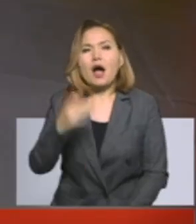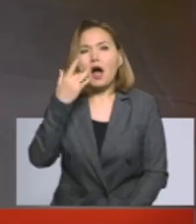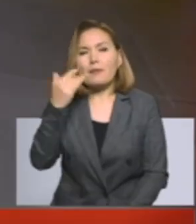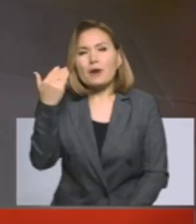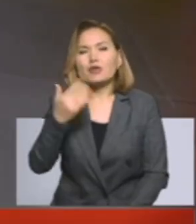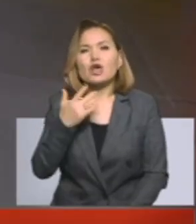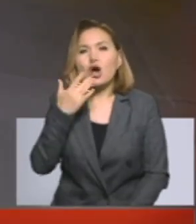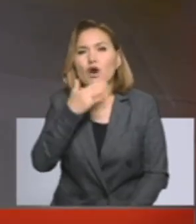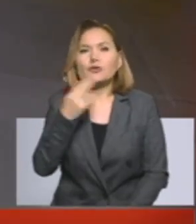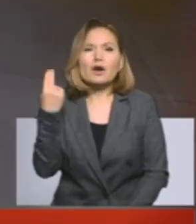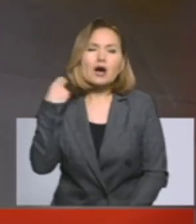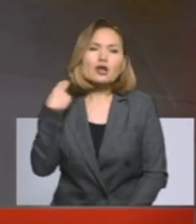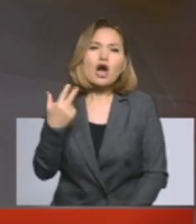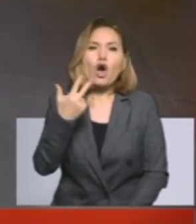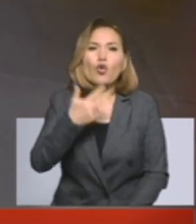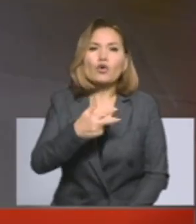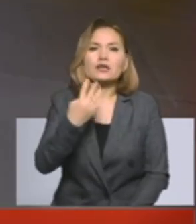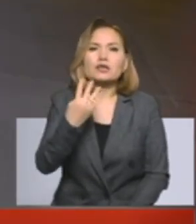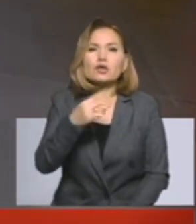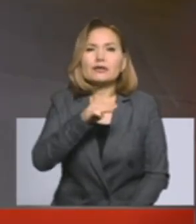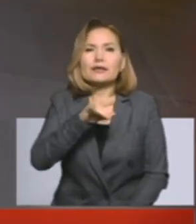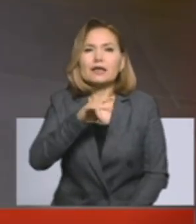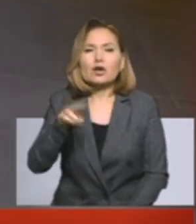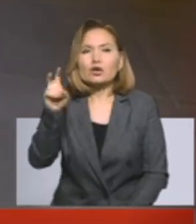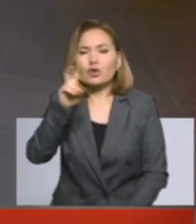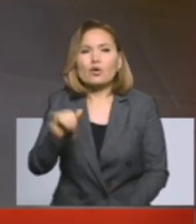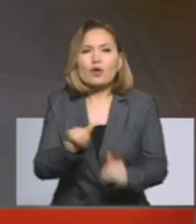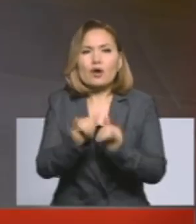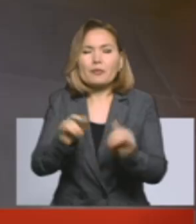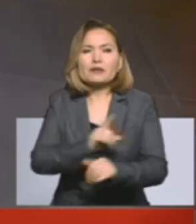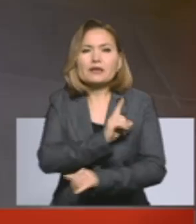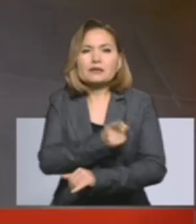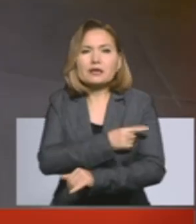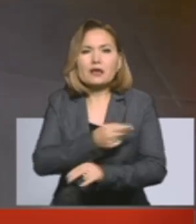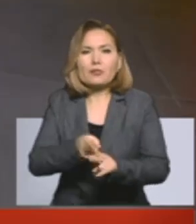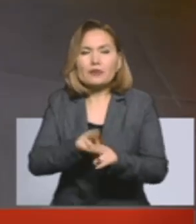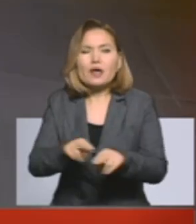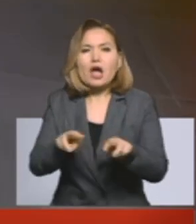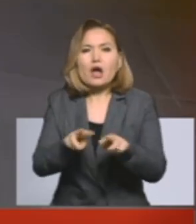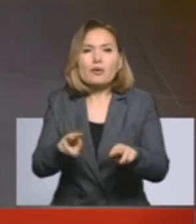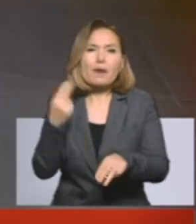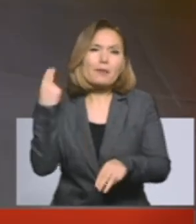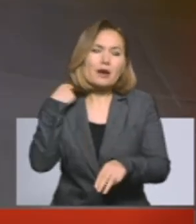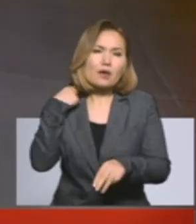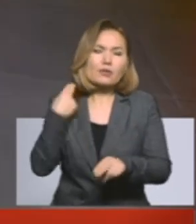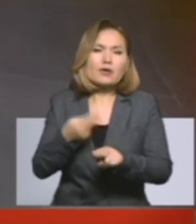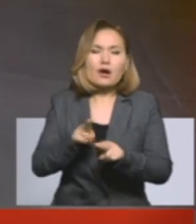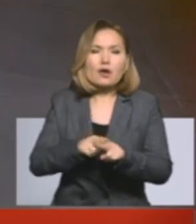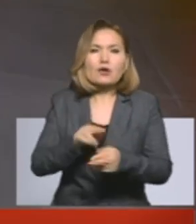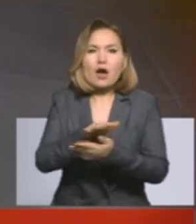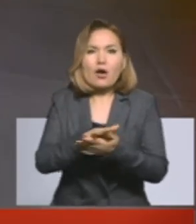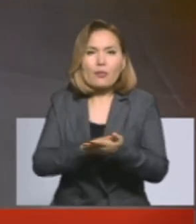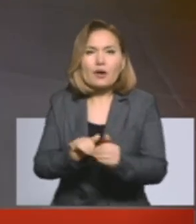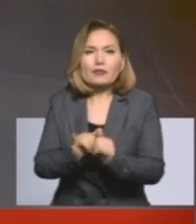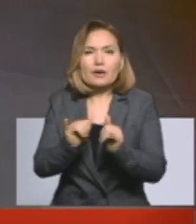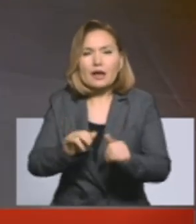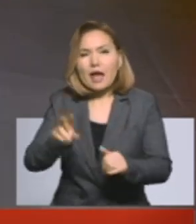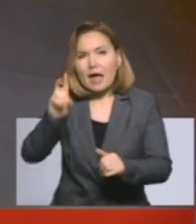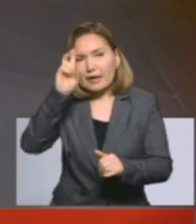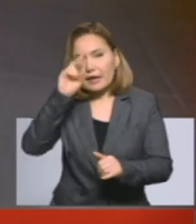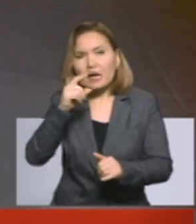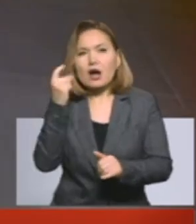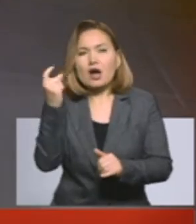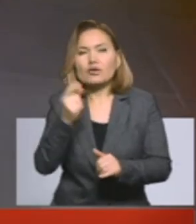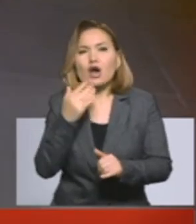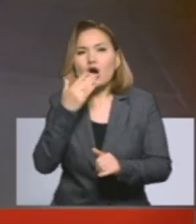Akşın ulttuk karzı 34 trilyon dolardan asıp rekordtuk kürsetkişke jetti. Hükümet bereşeginin 96 zılgayuı el